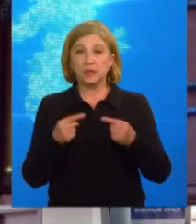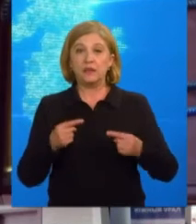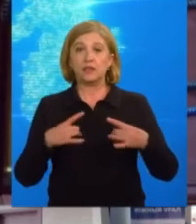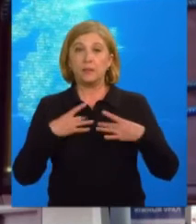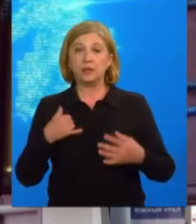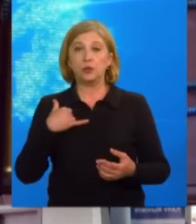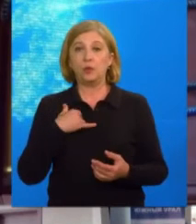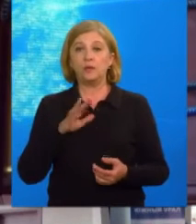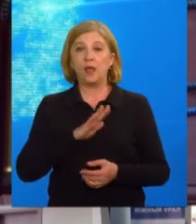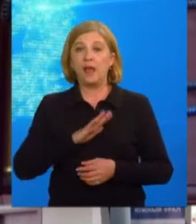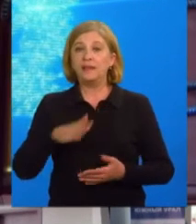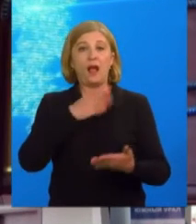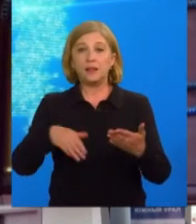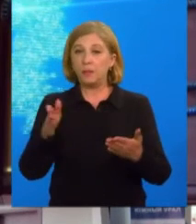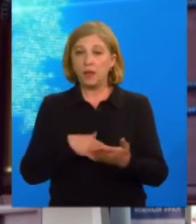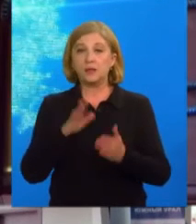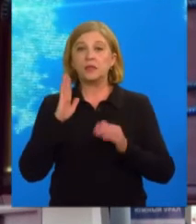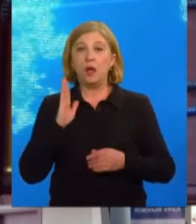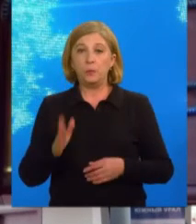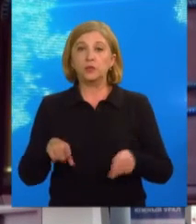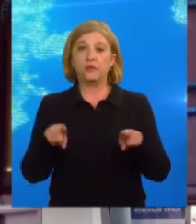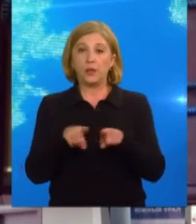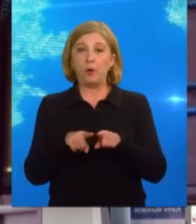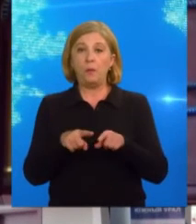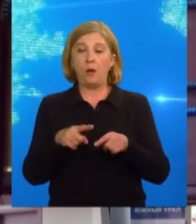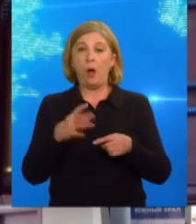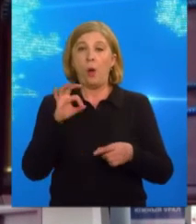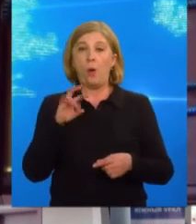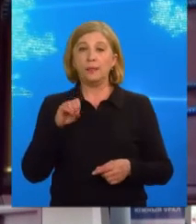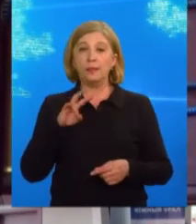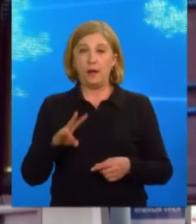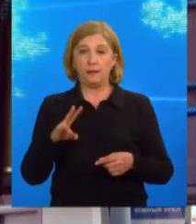праздник у нас не отменяется, он будет вот в таком онлайн-формате.